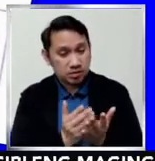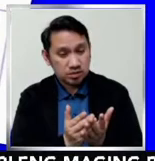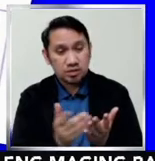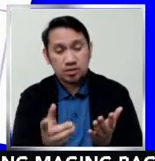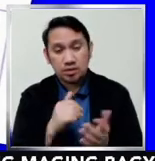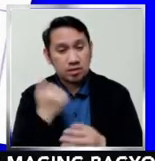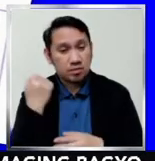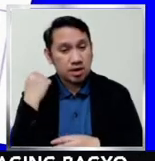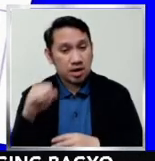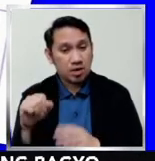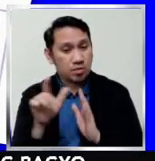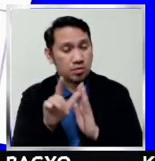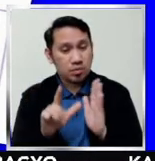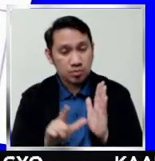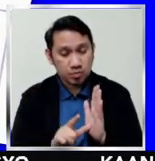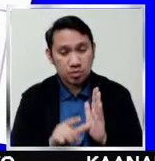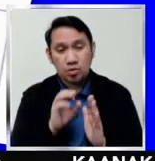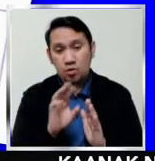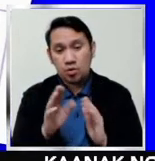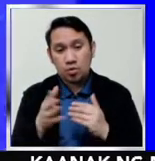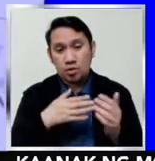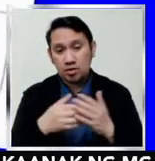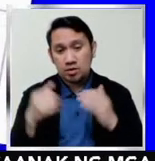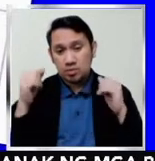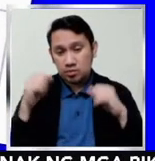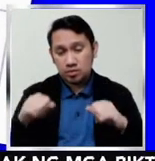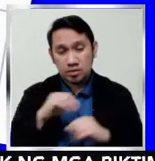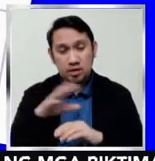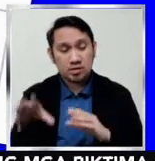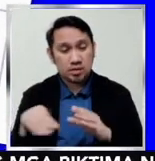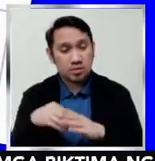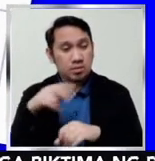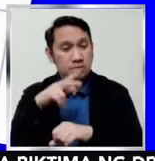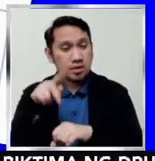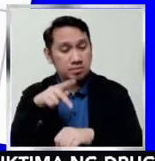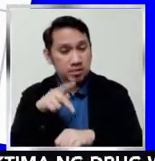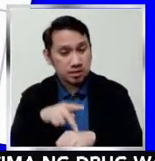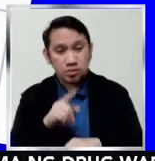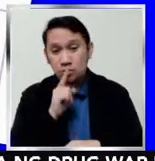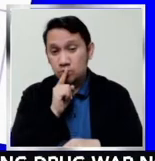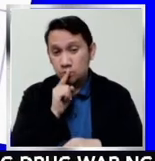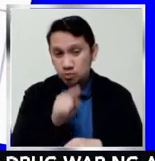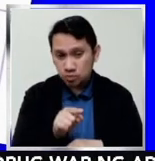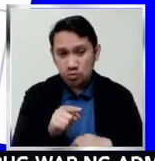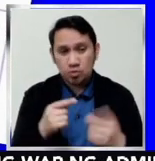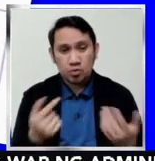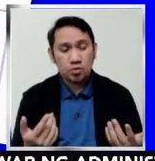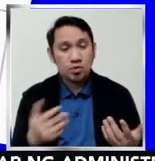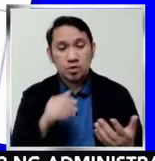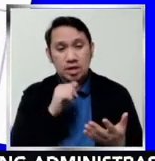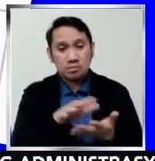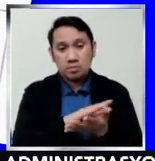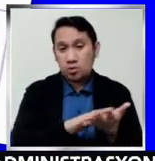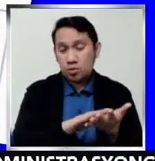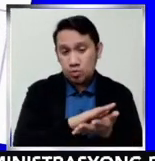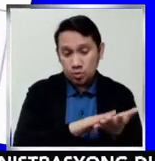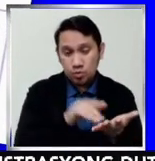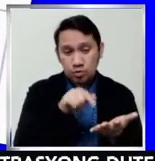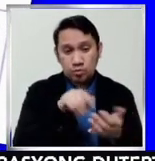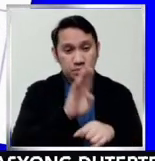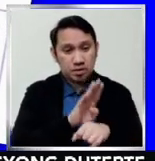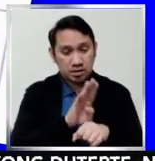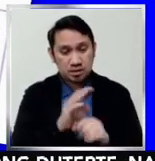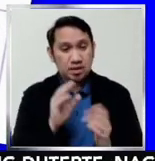o anumang kasunduan na kabahagi ang Pilipinas. Para matiyak na hindi dehado ang mga investment, nakasaad din sa batas na